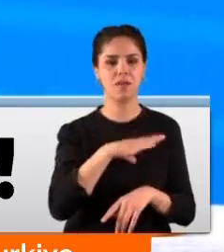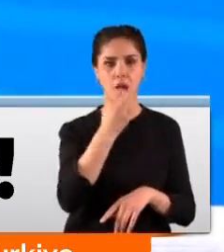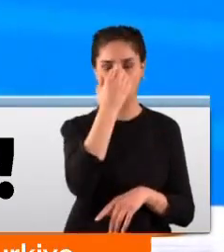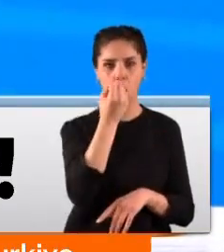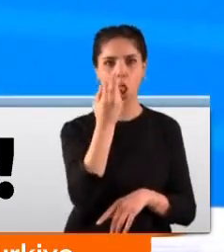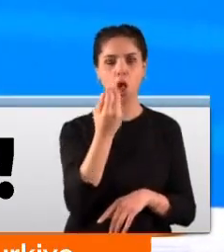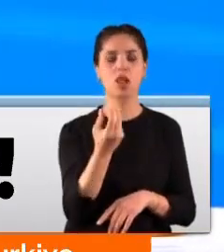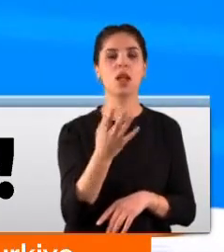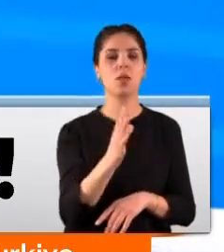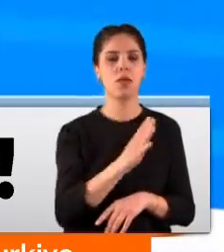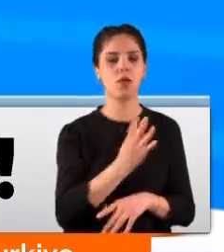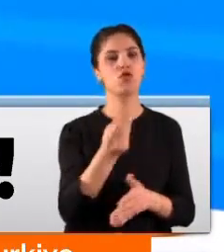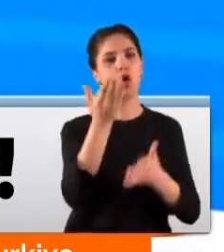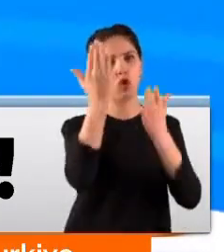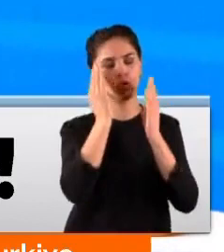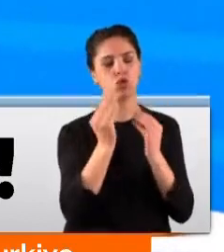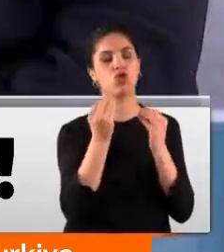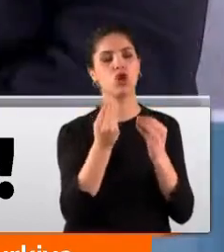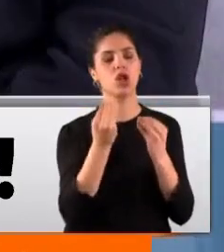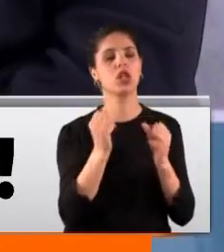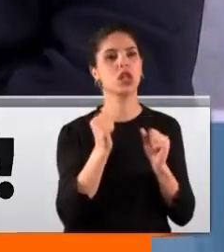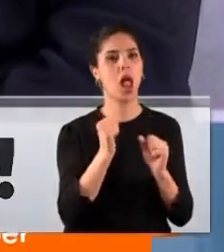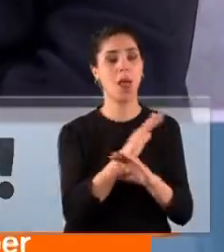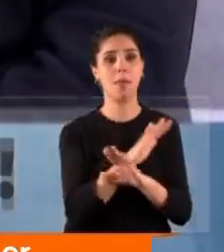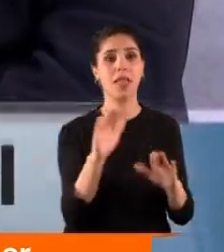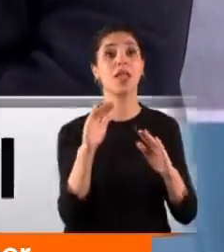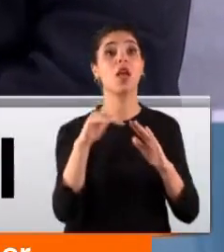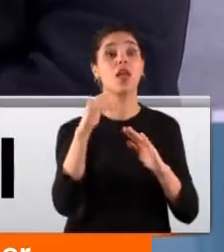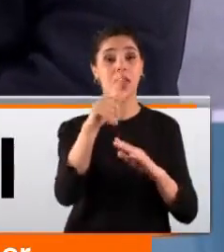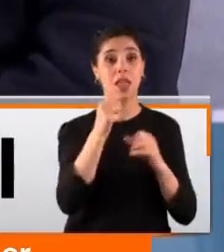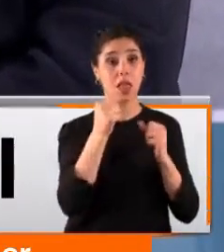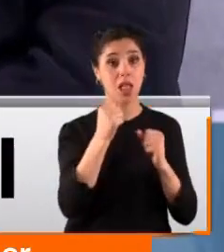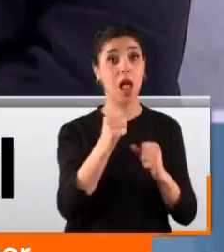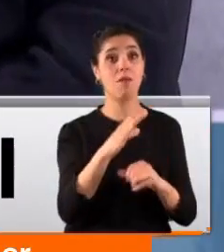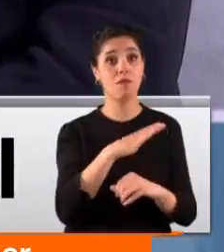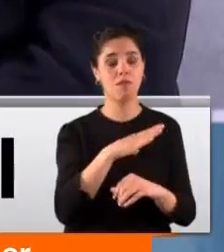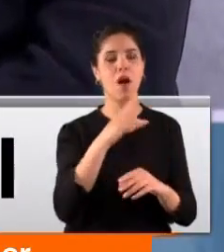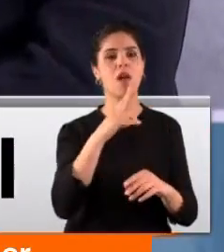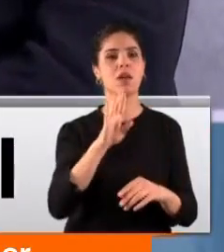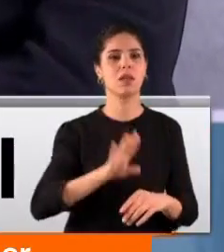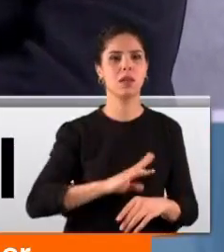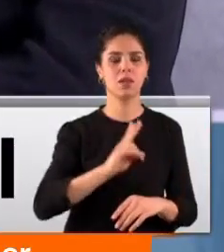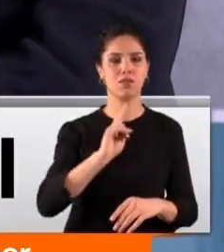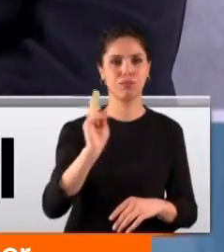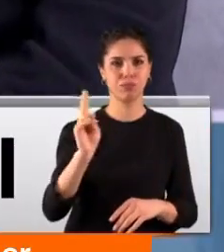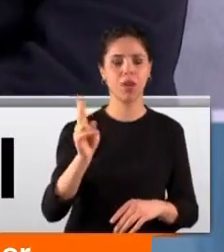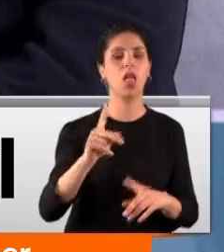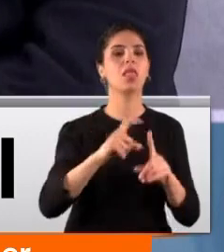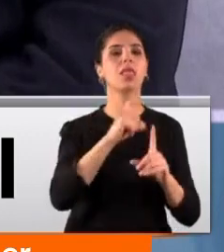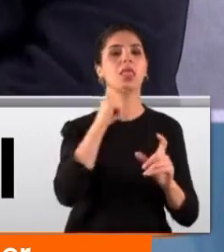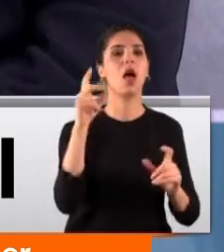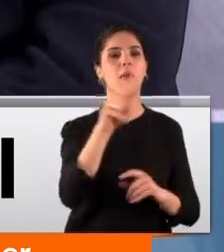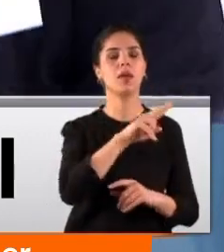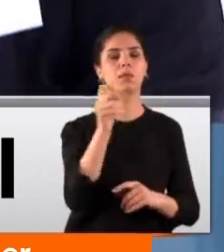lösemi teşhisi konuluyor. Allah şükürler olsun iyileşiyor da. Fakat iyileşmesine rağmen kızı ve damadı anneanneden sürekli para